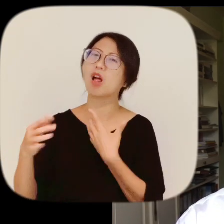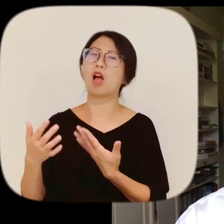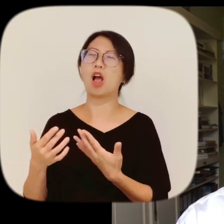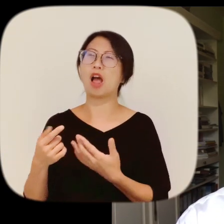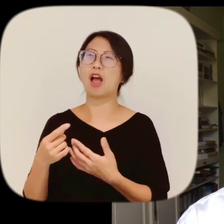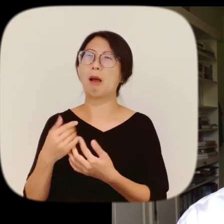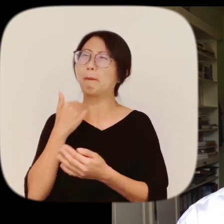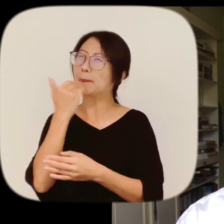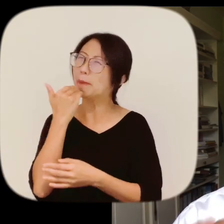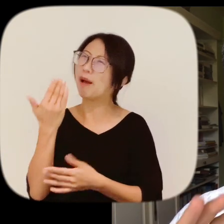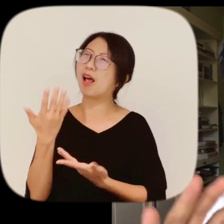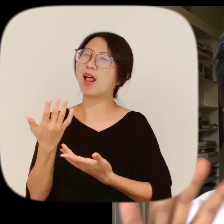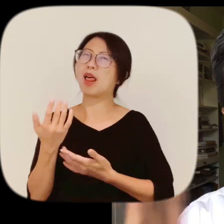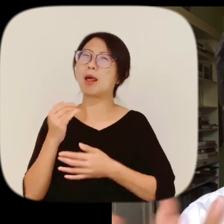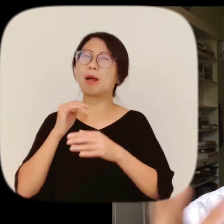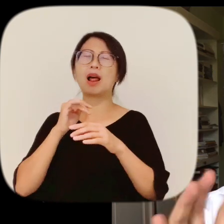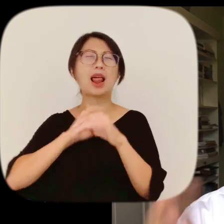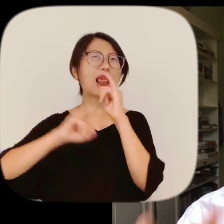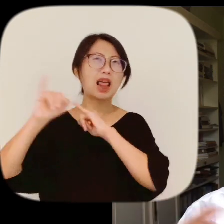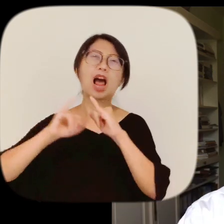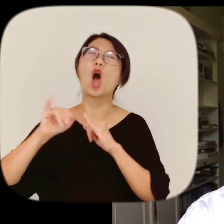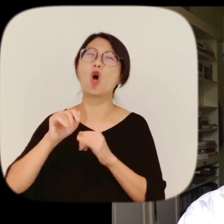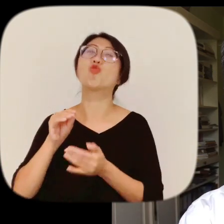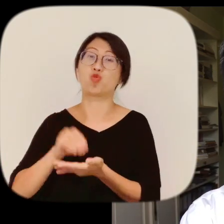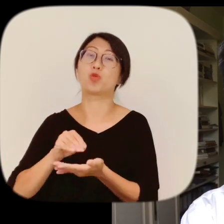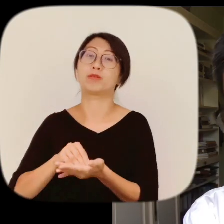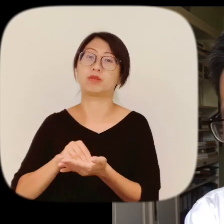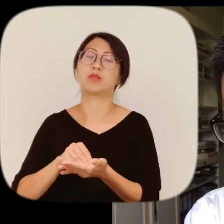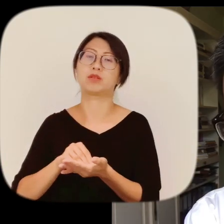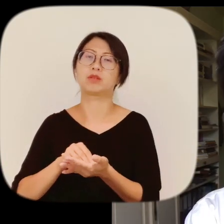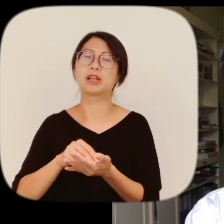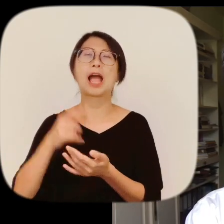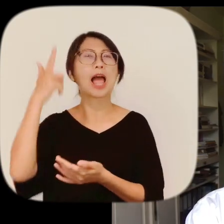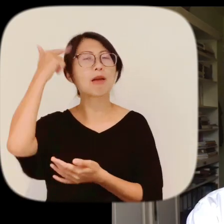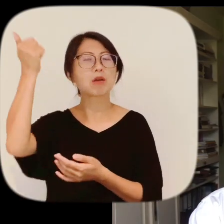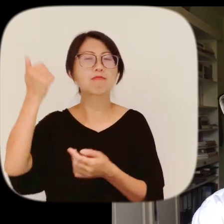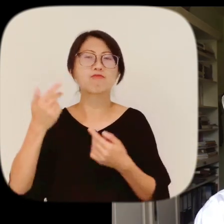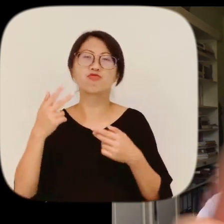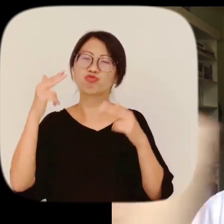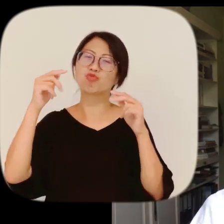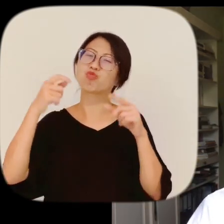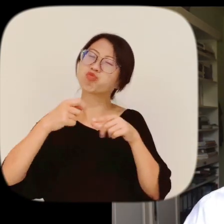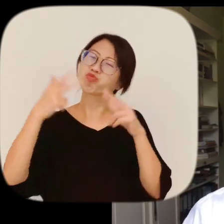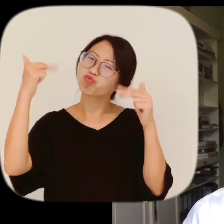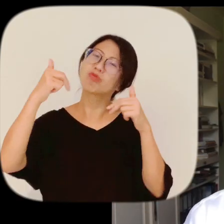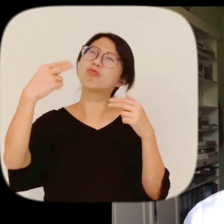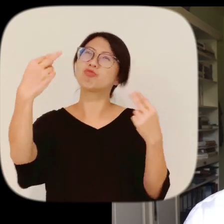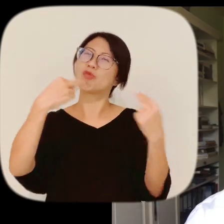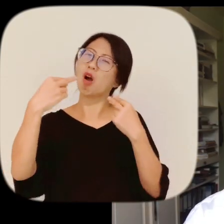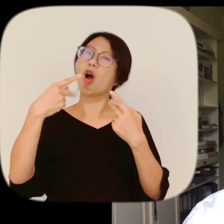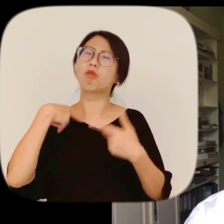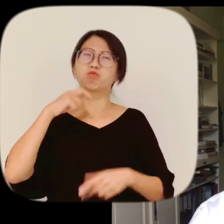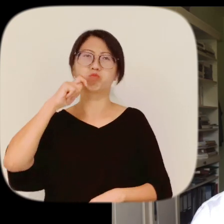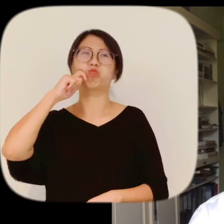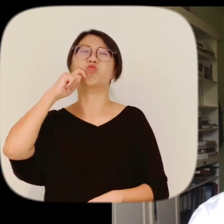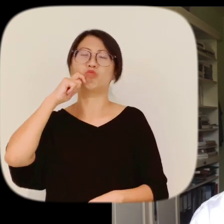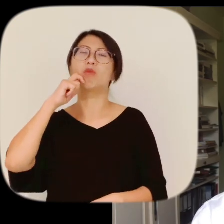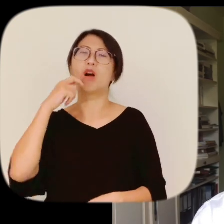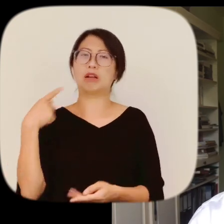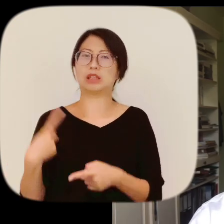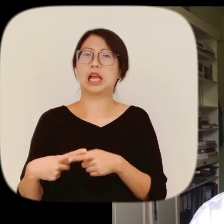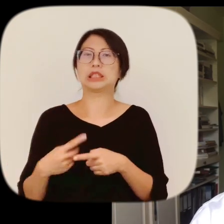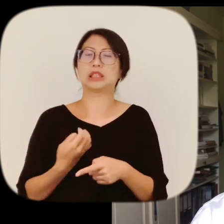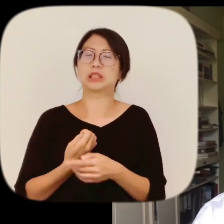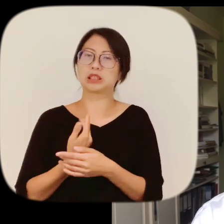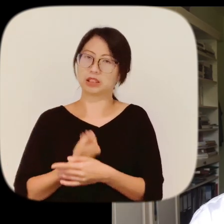比你见到他更加完整的一个哈维尔的一面但是正如我所讲的这个是有代价的